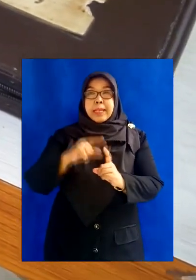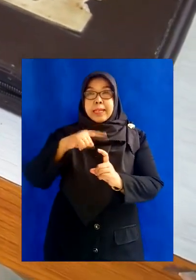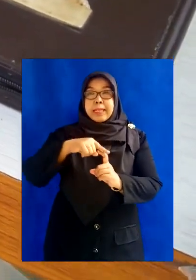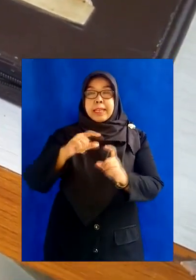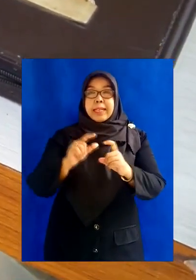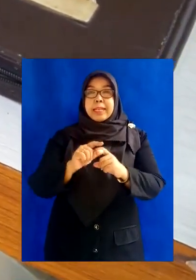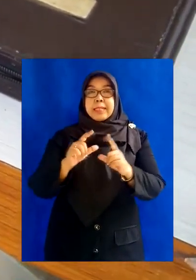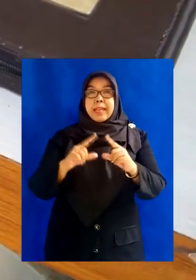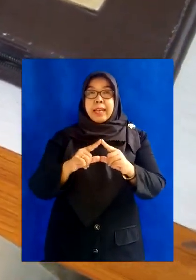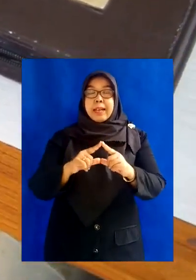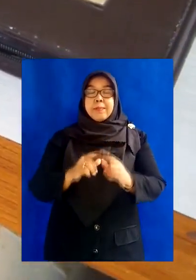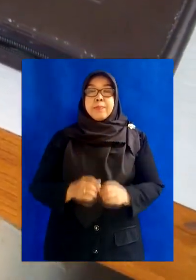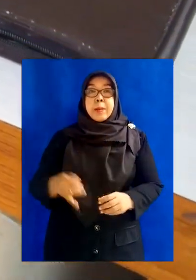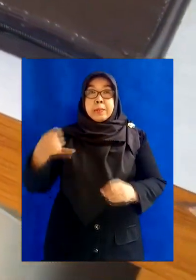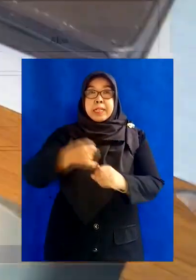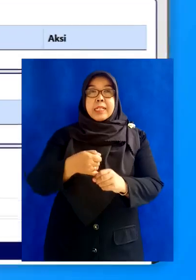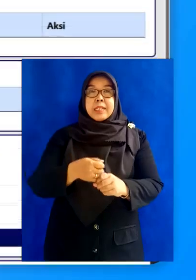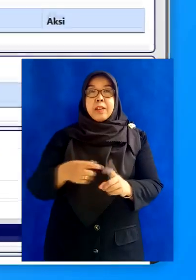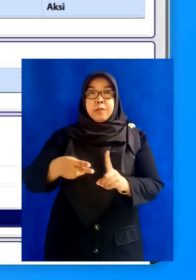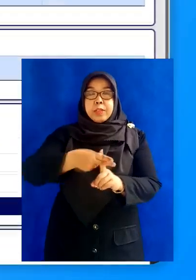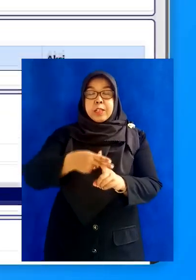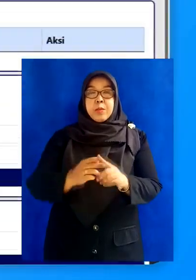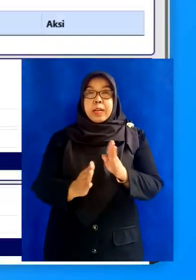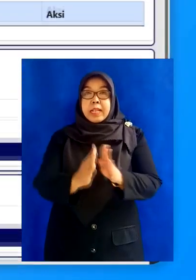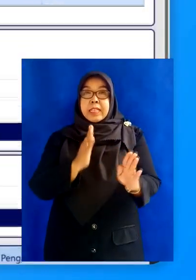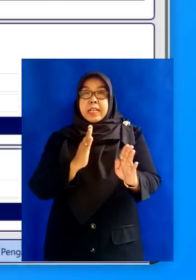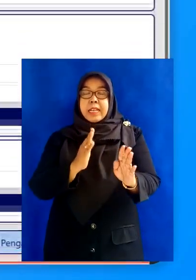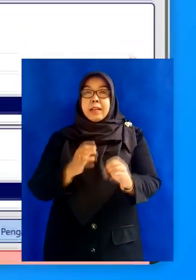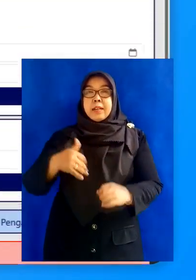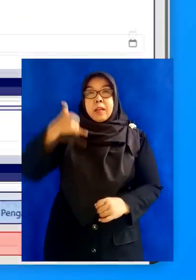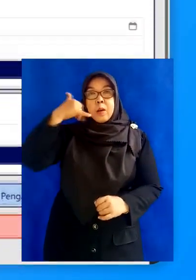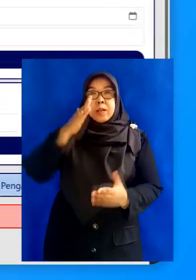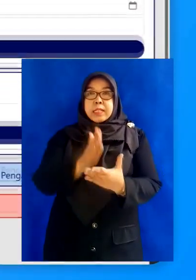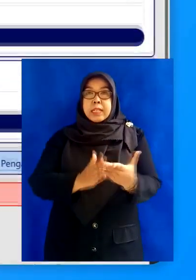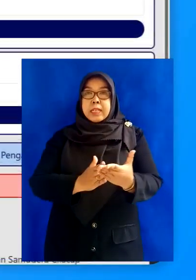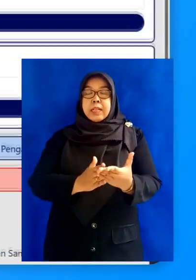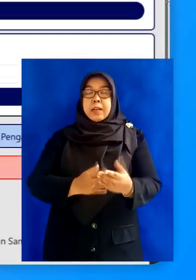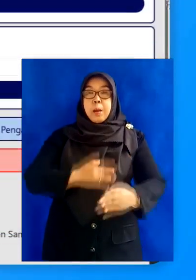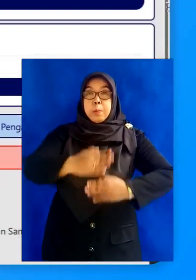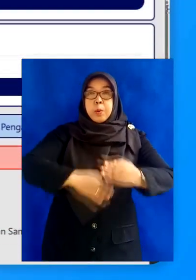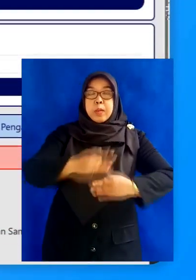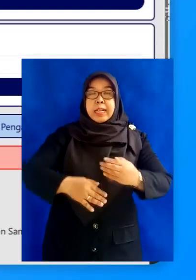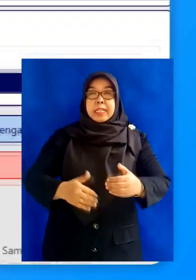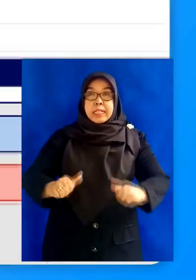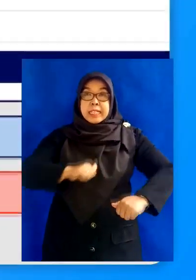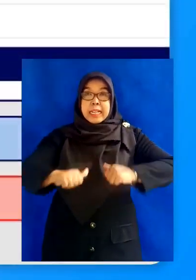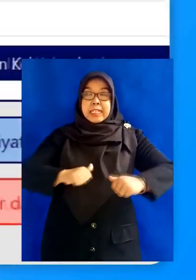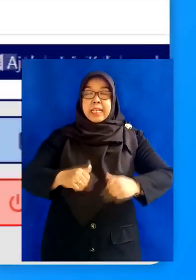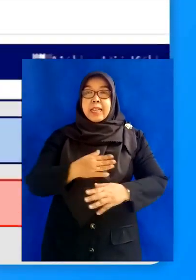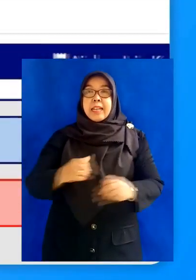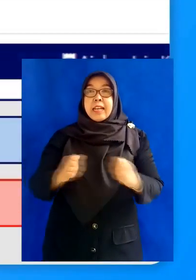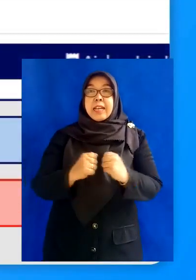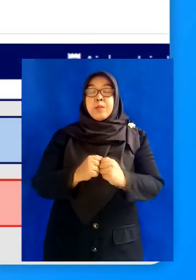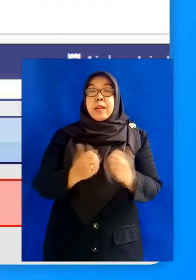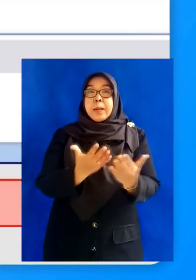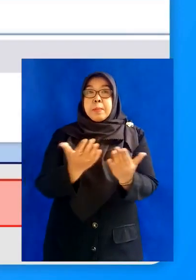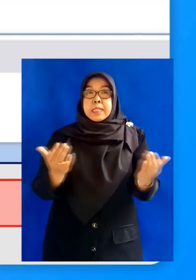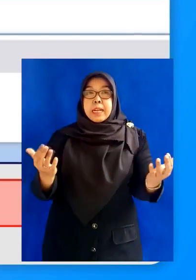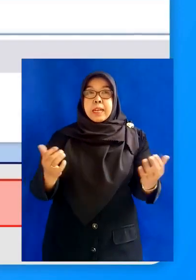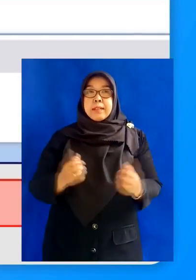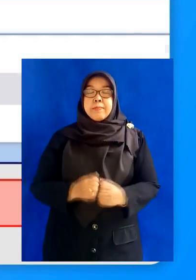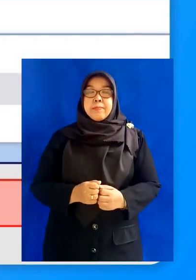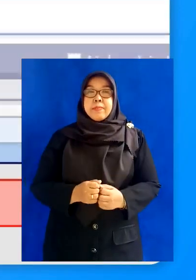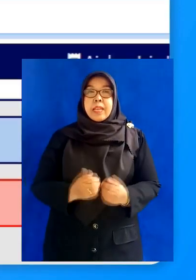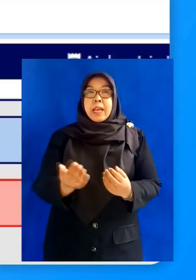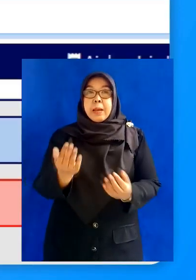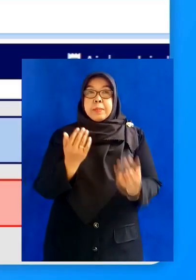dalam PTSA yang memuat fitur antrian, call center, progress tracking, dan menu pengaduan masyarakat. Tujuan pengembangan